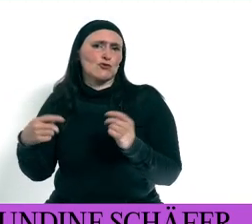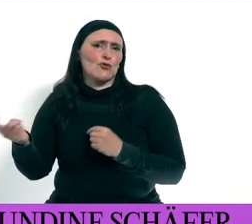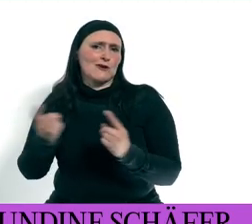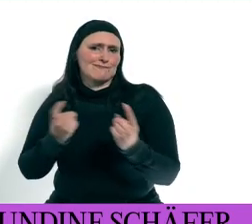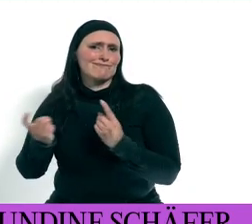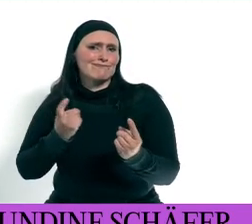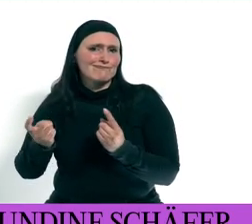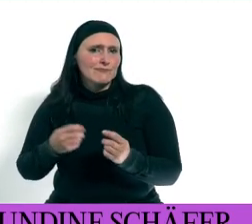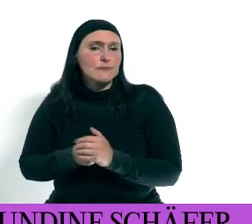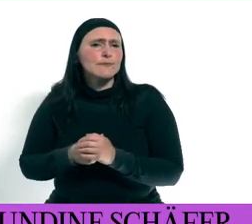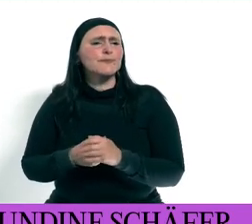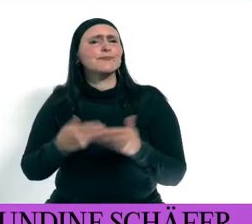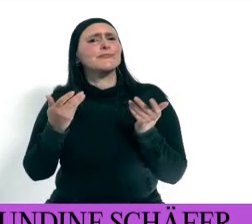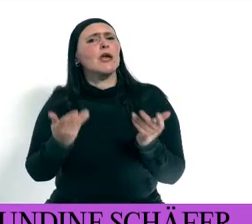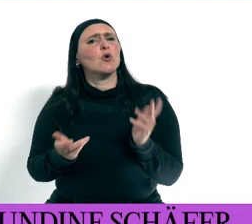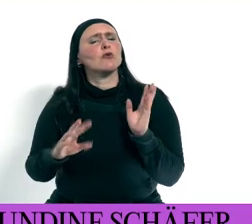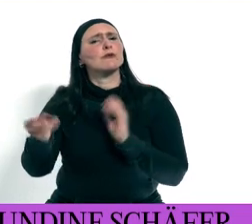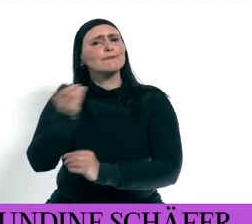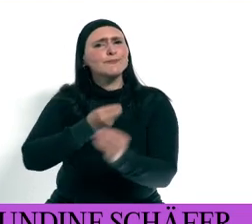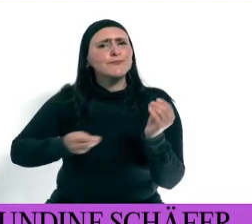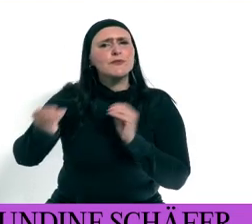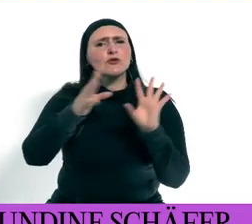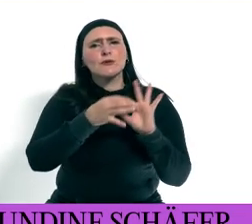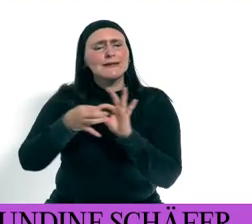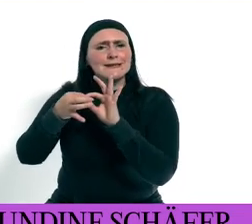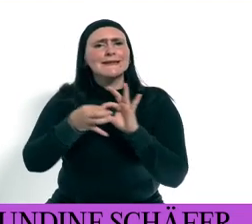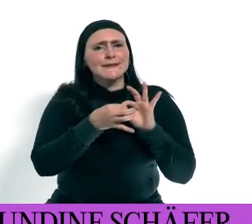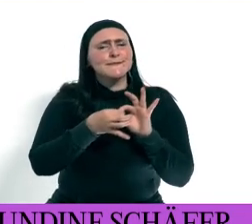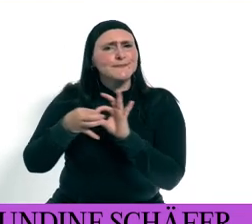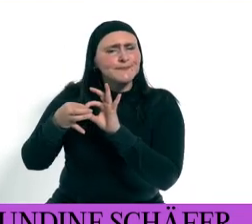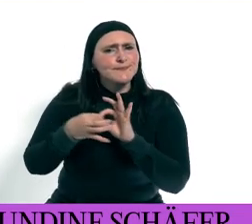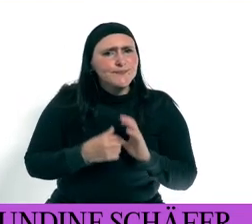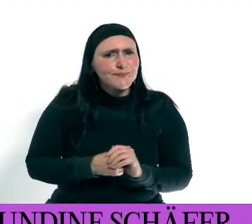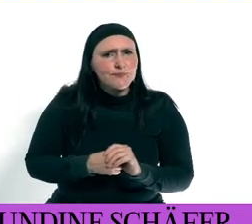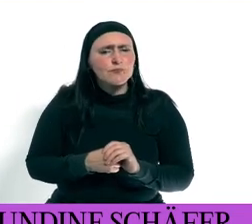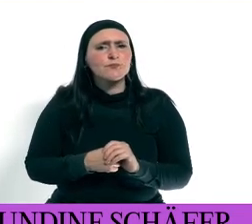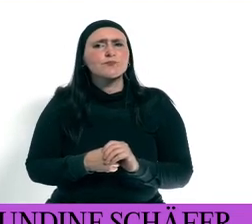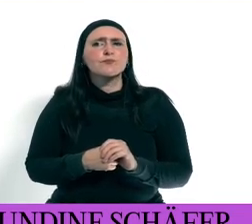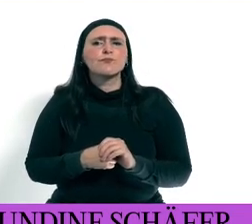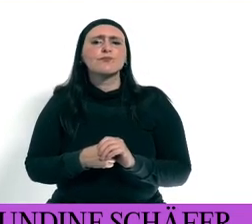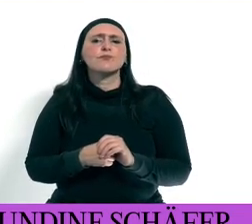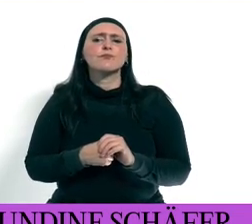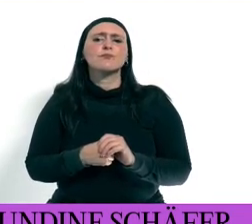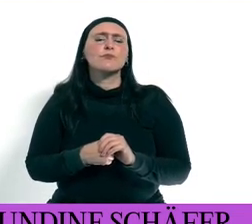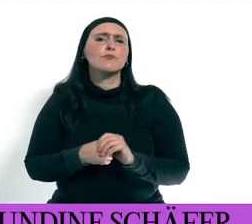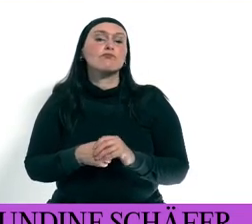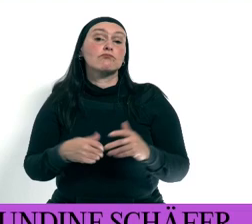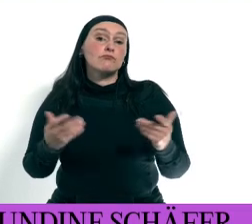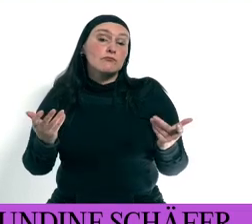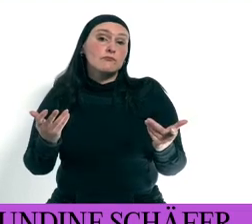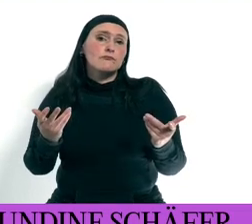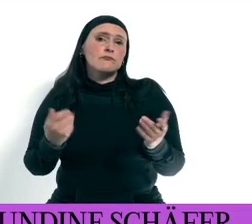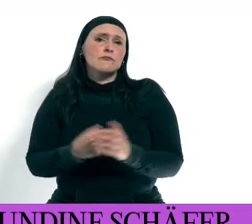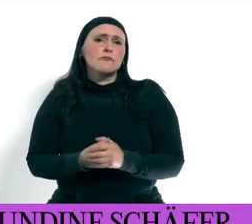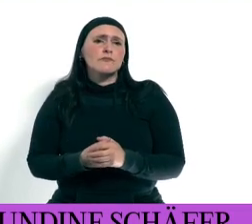um Menschen, wenn man Urbanismus sagt. I mean, you know, having seen, you know, having been around